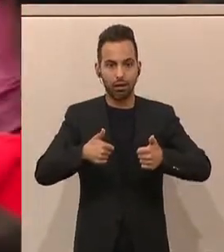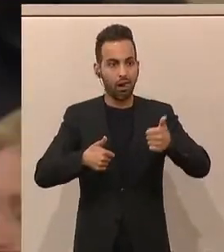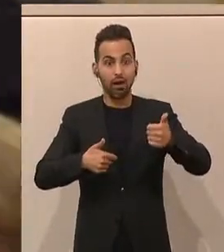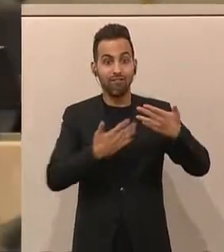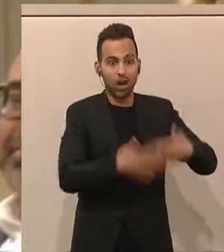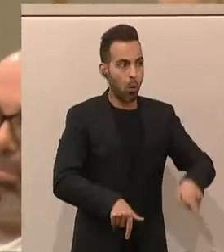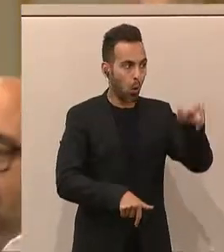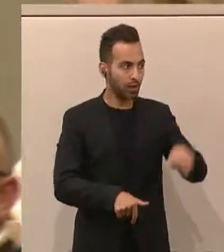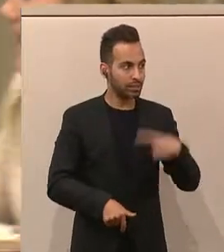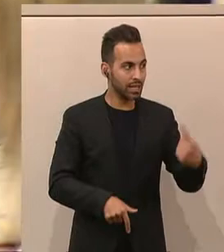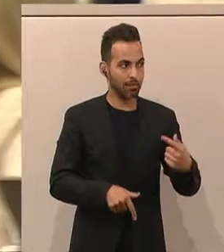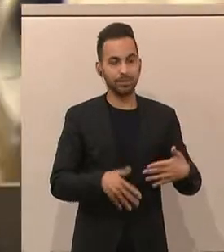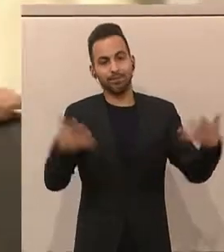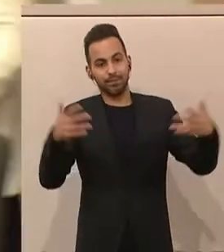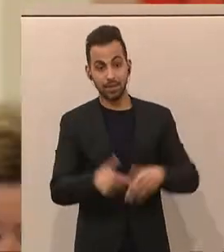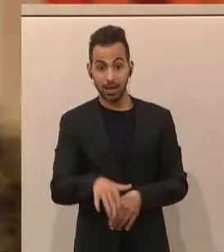Also man sieht,